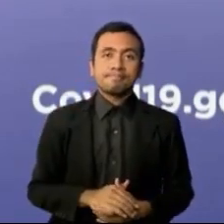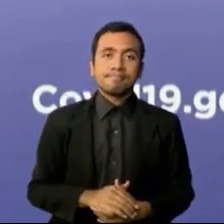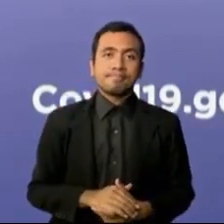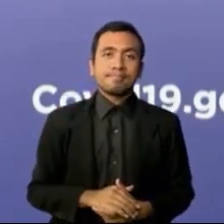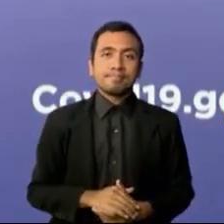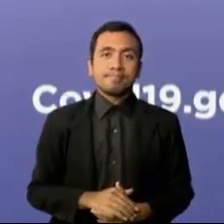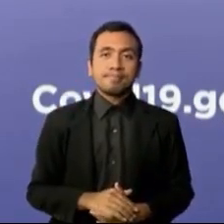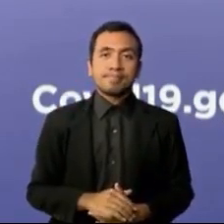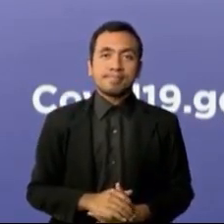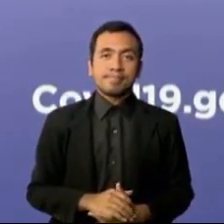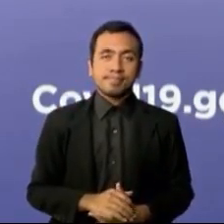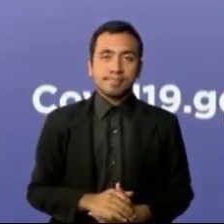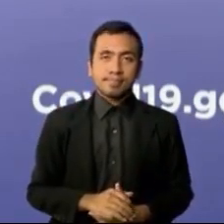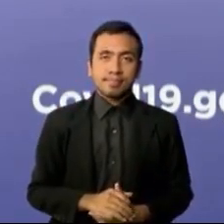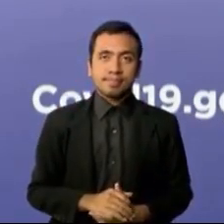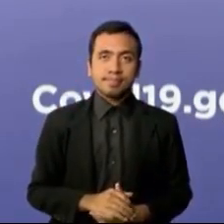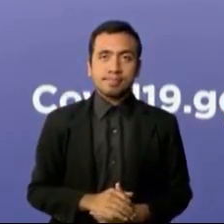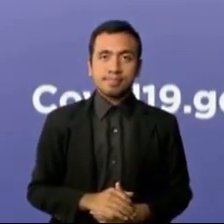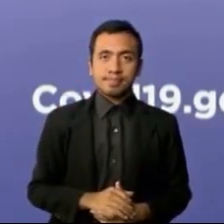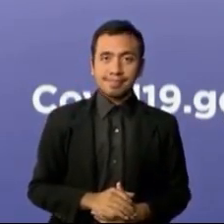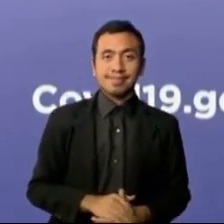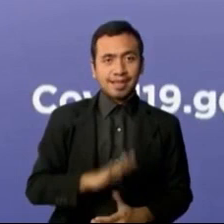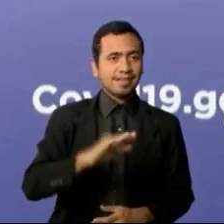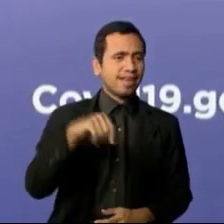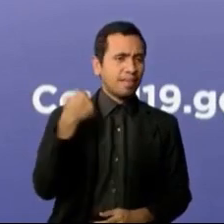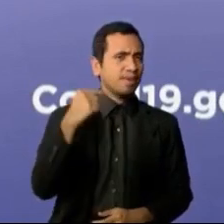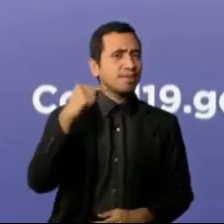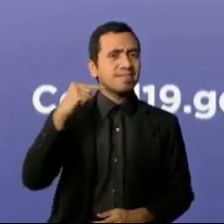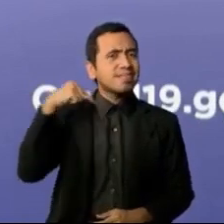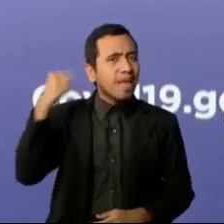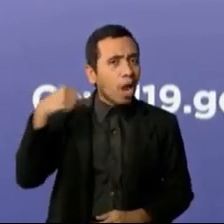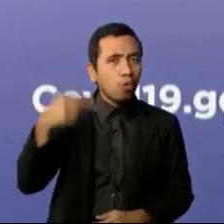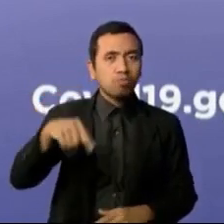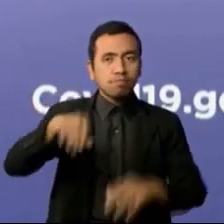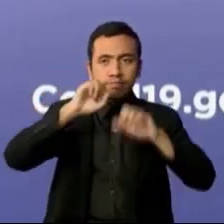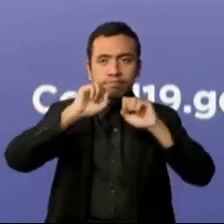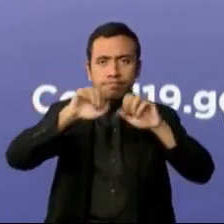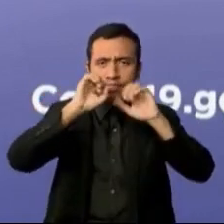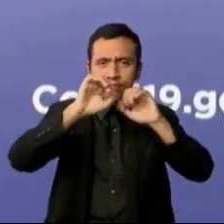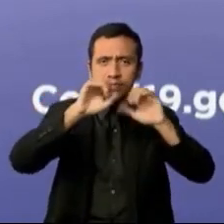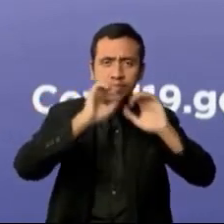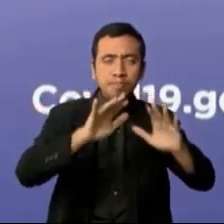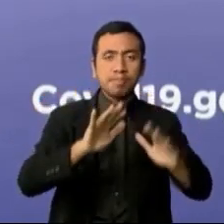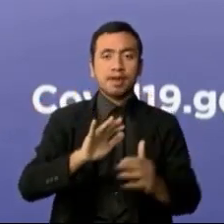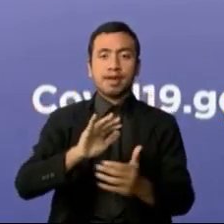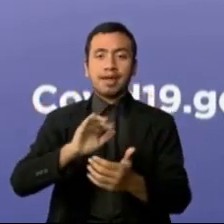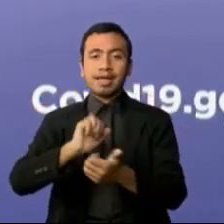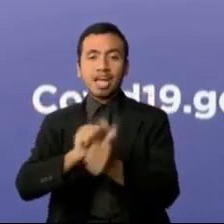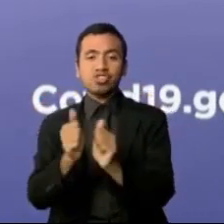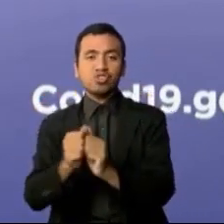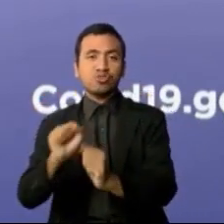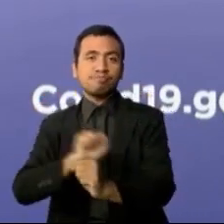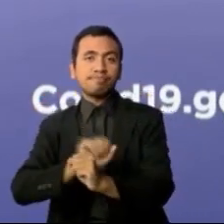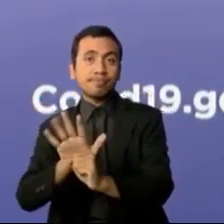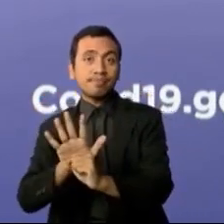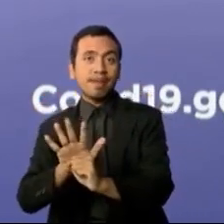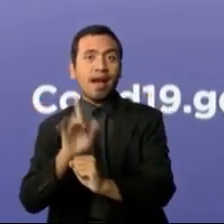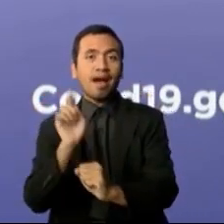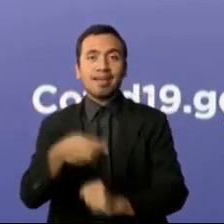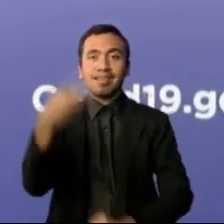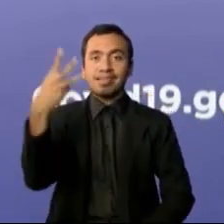garis besar nanti secara terus-menerus akan kita sampaikan bahwa kasus aspek itu ada tiga